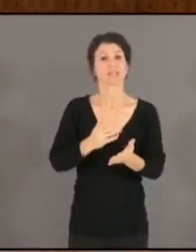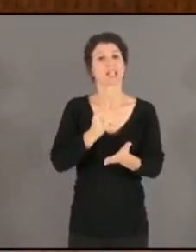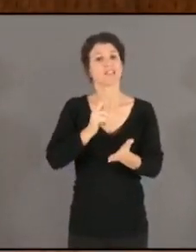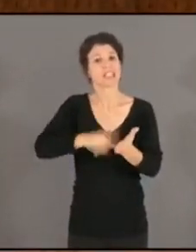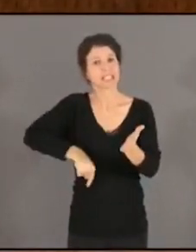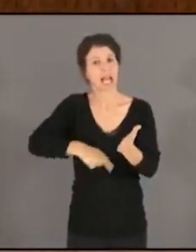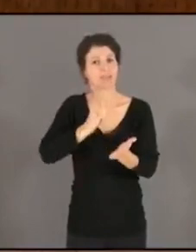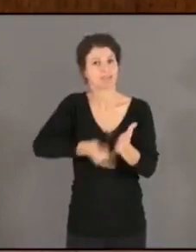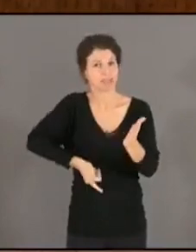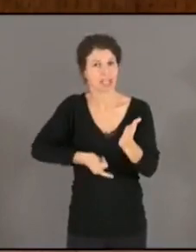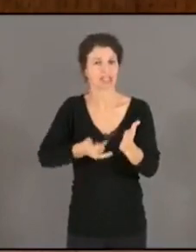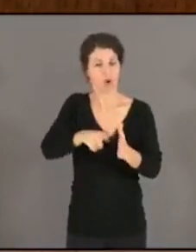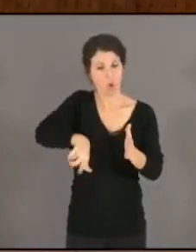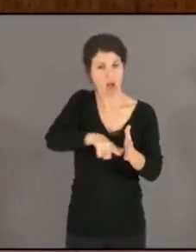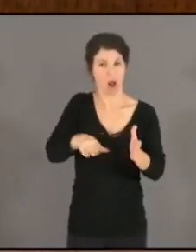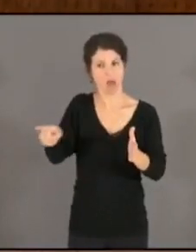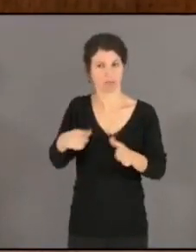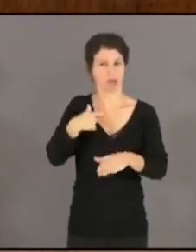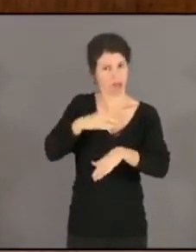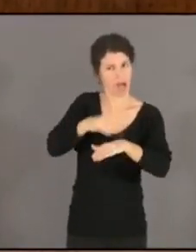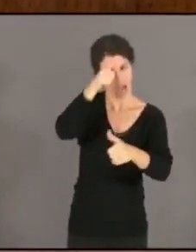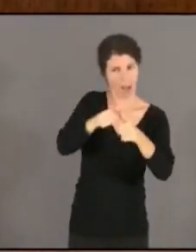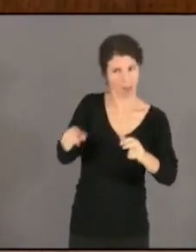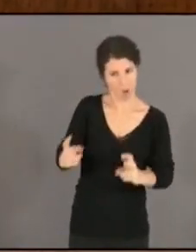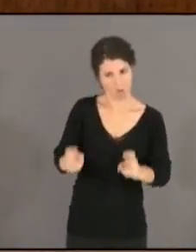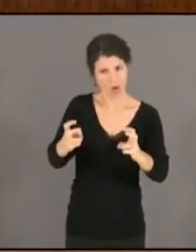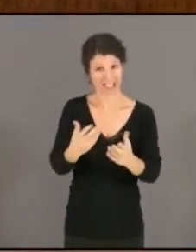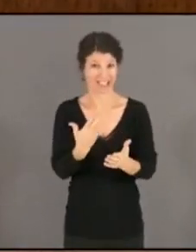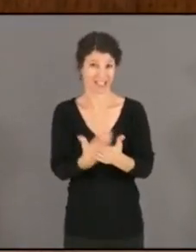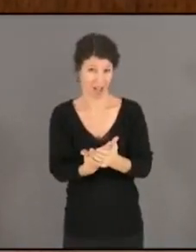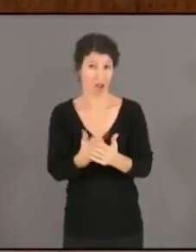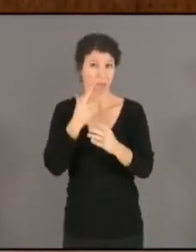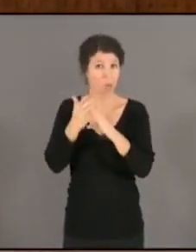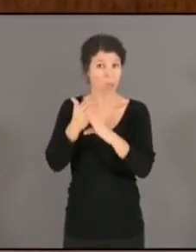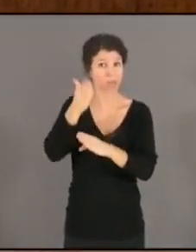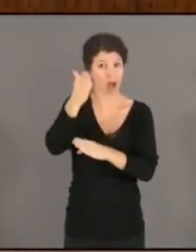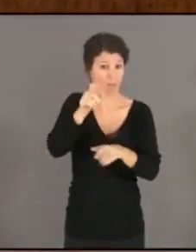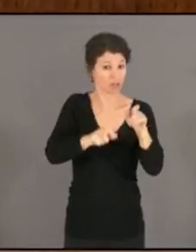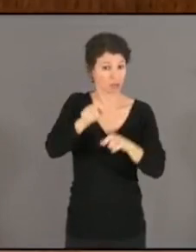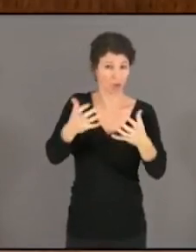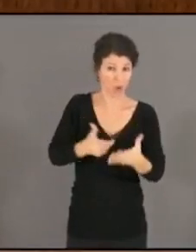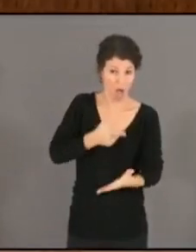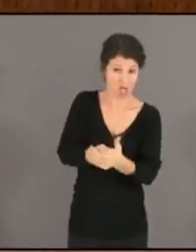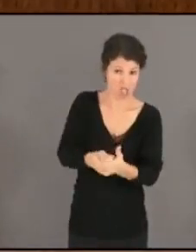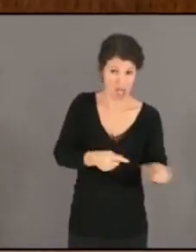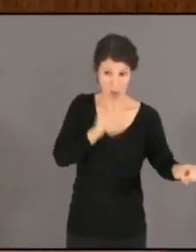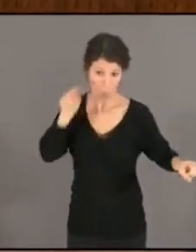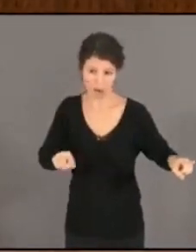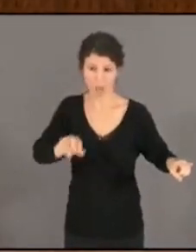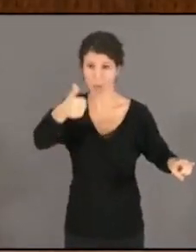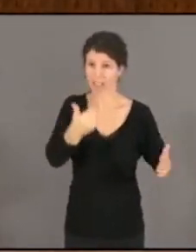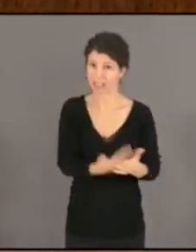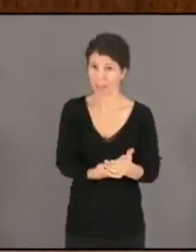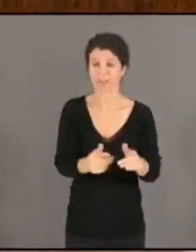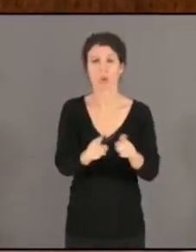des éléments qui entre en premier dans la ligne de compte des futurs acquéreurs. Deuxième point, l'évolution des bases d'imposition, recettes